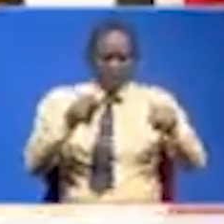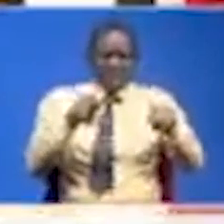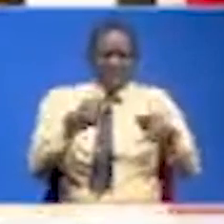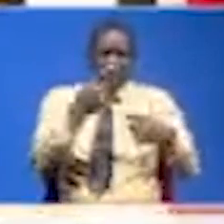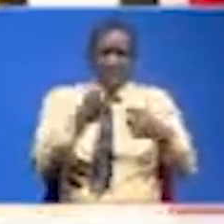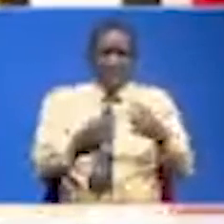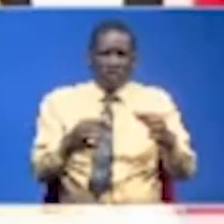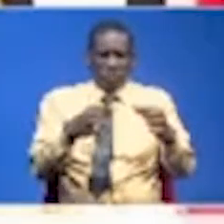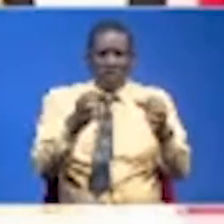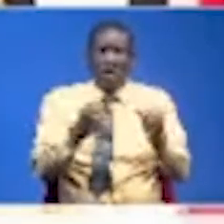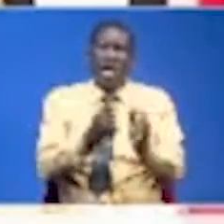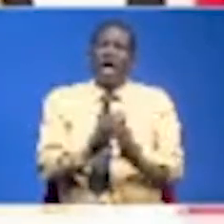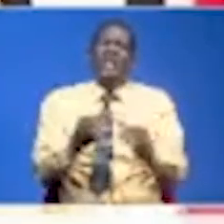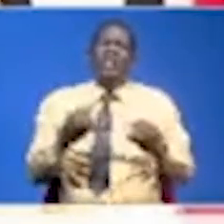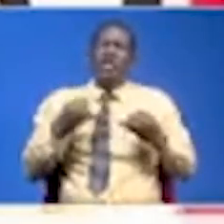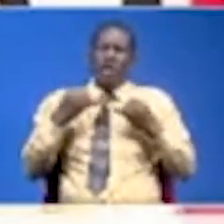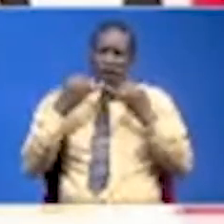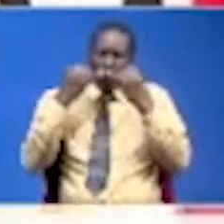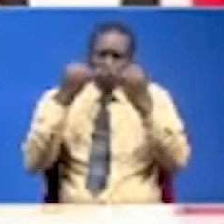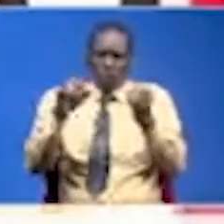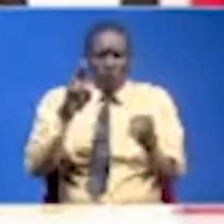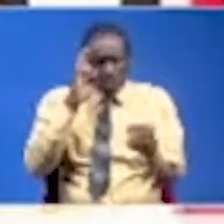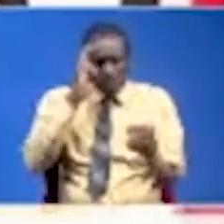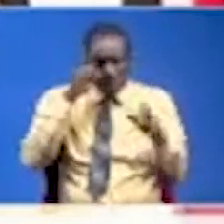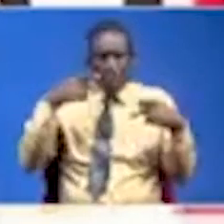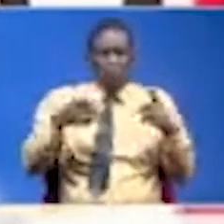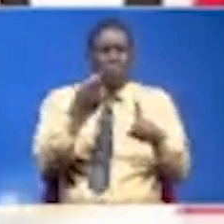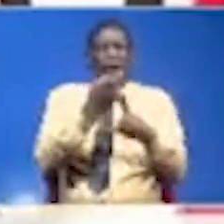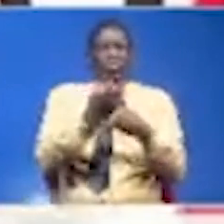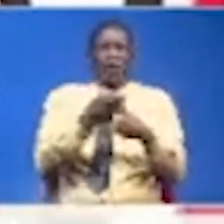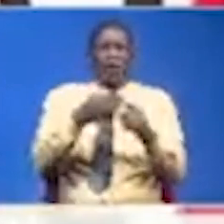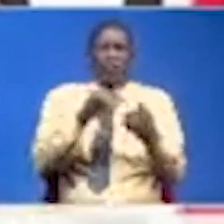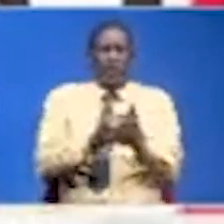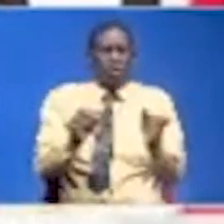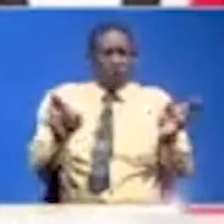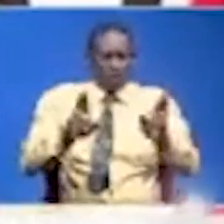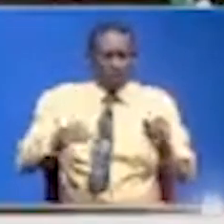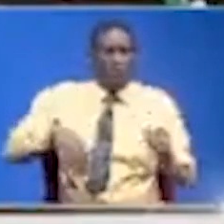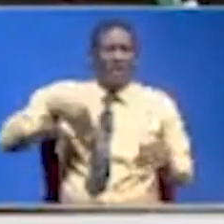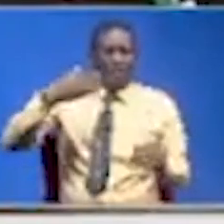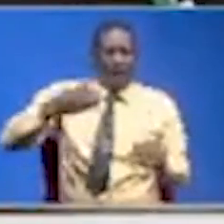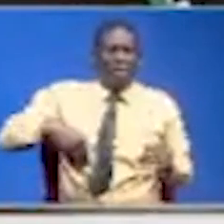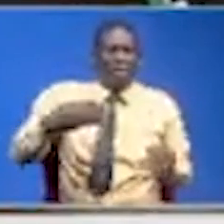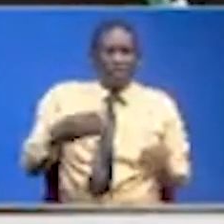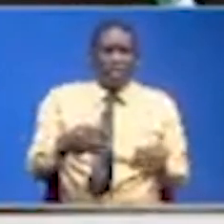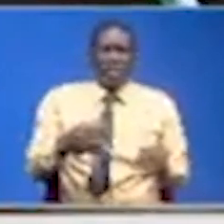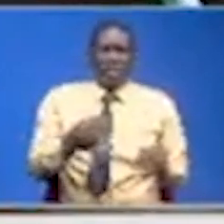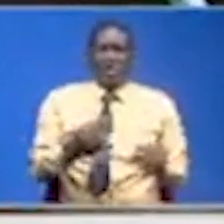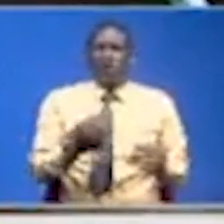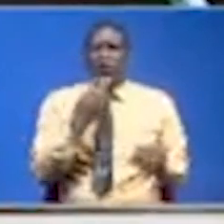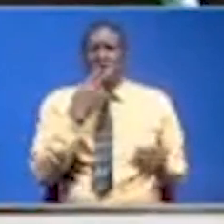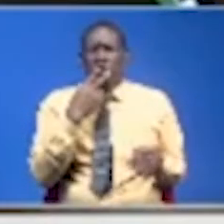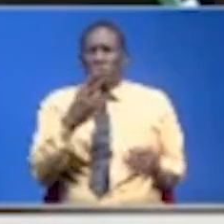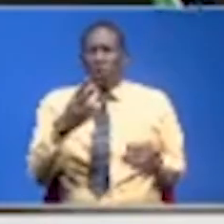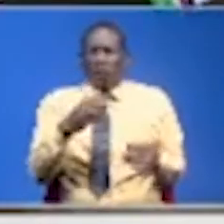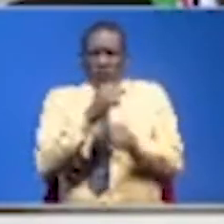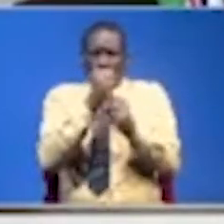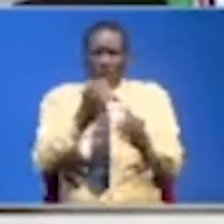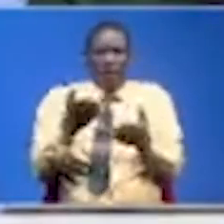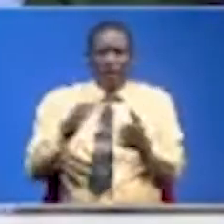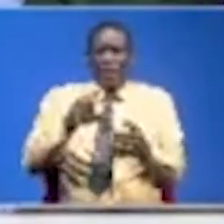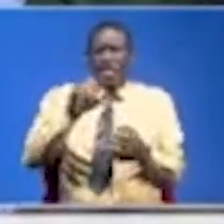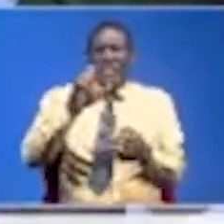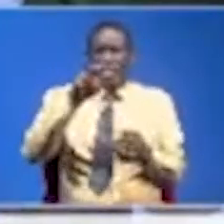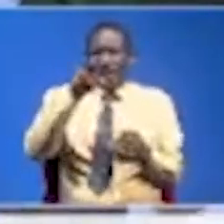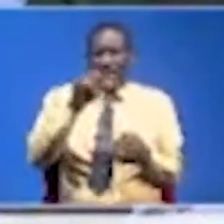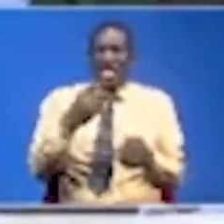na kuwajulisha, kuwakumbusha wakazi wa Kwale kwamba tayari kila siku wanaofanya kazi 200 chini ya mpango wa Diani White House.